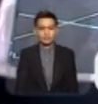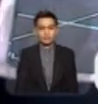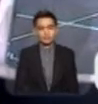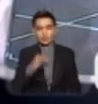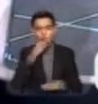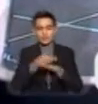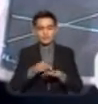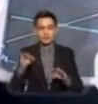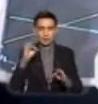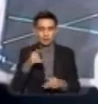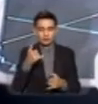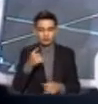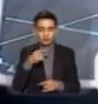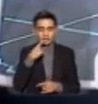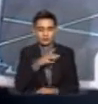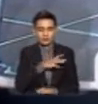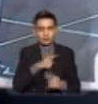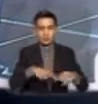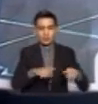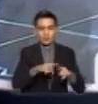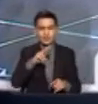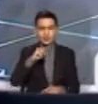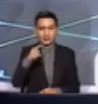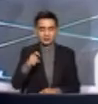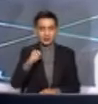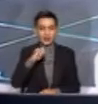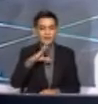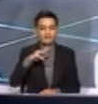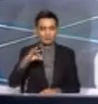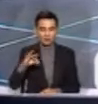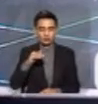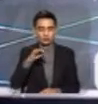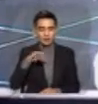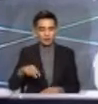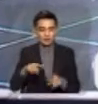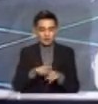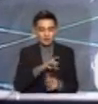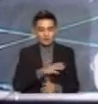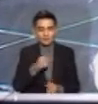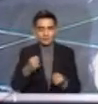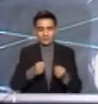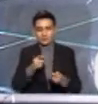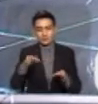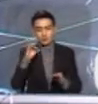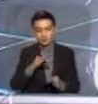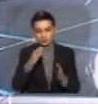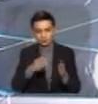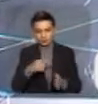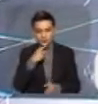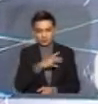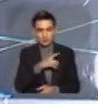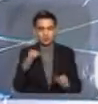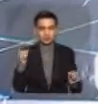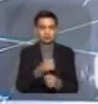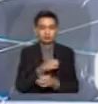Об ответственности сегодня говорили и в компании «Казавтожол». Вот только не о своей, а о водителей. В компании считают, что именно